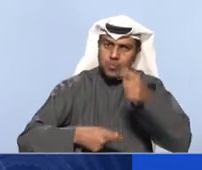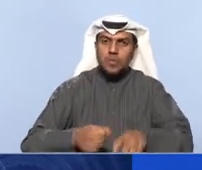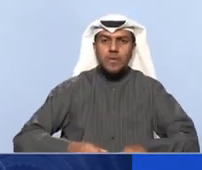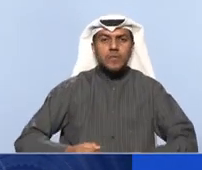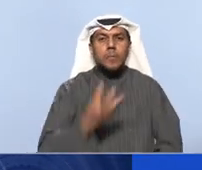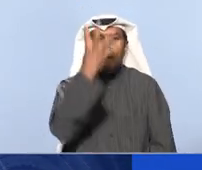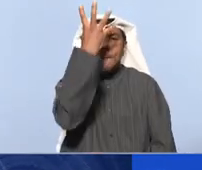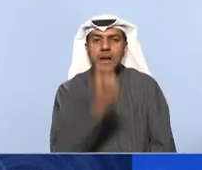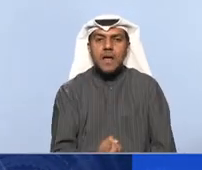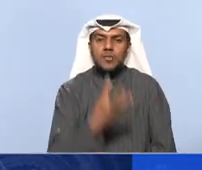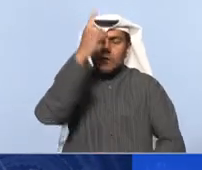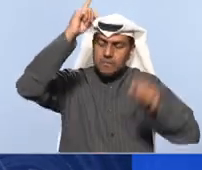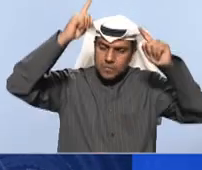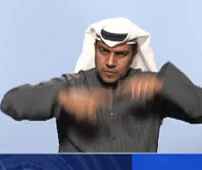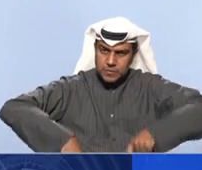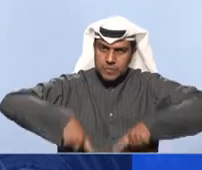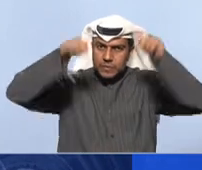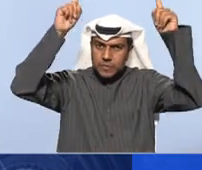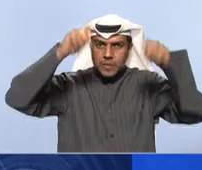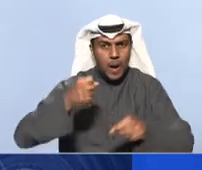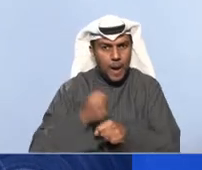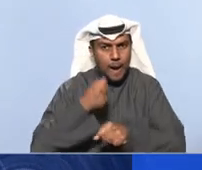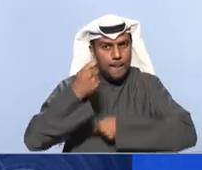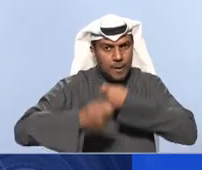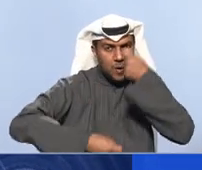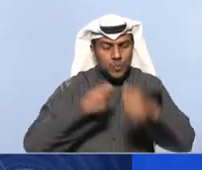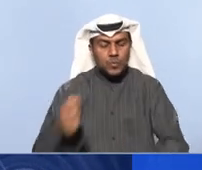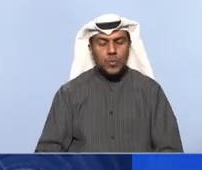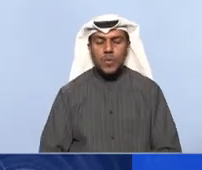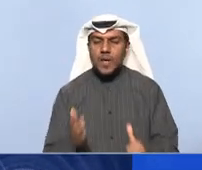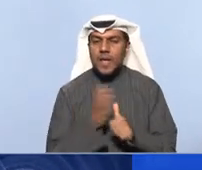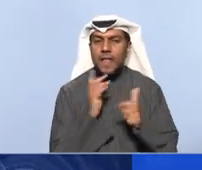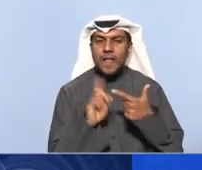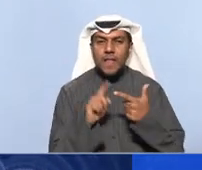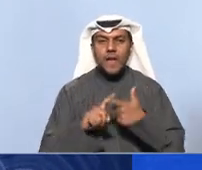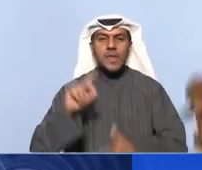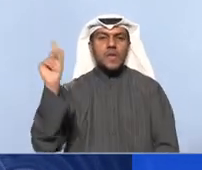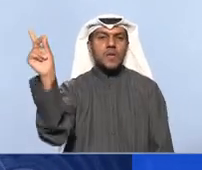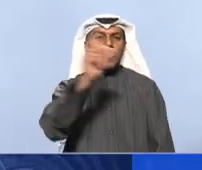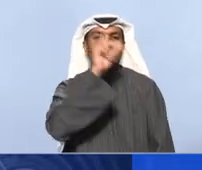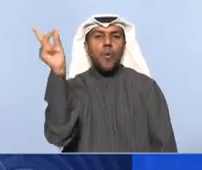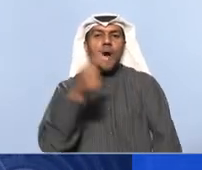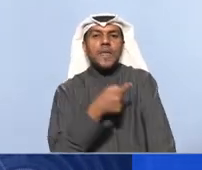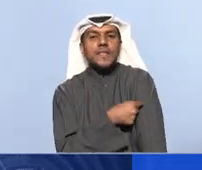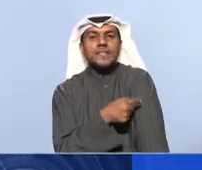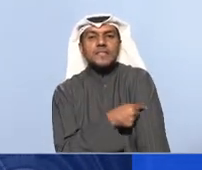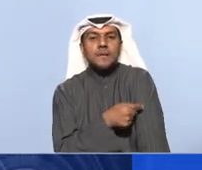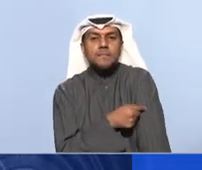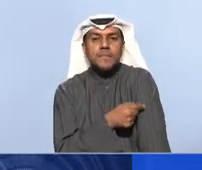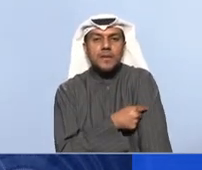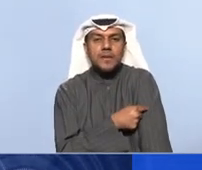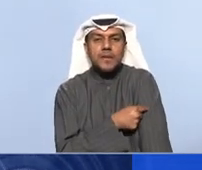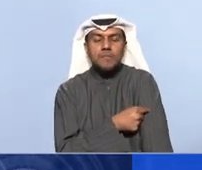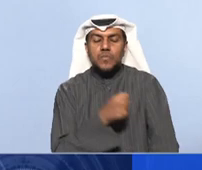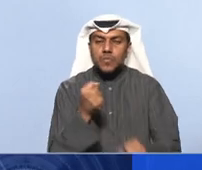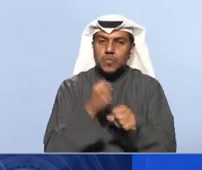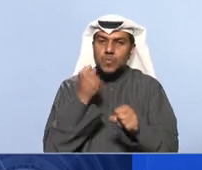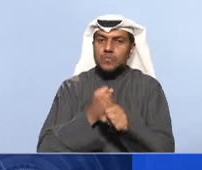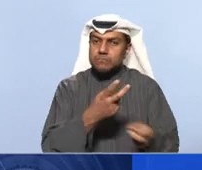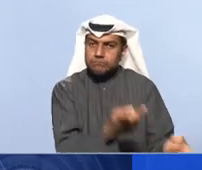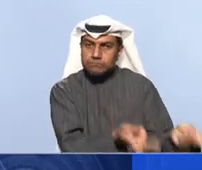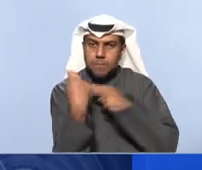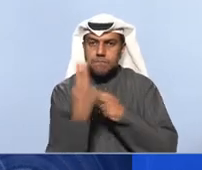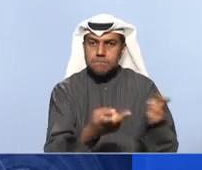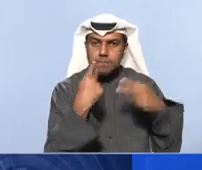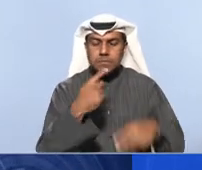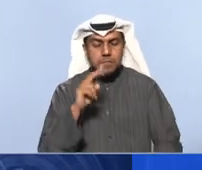أشيد كذلك بدور إخواننا في الطوارئ الطبية والذين يعملون على نقل الحالات بشكل مستمر وعلى مدار الساعة، قد